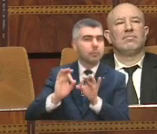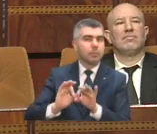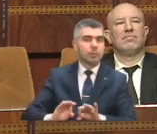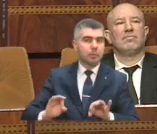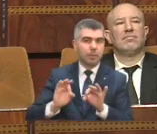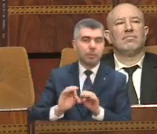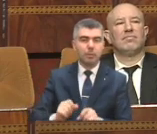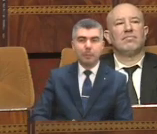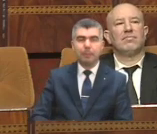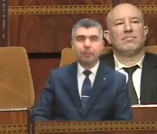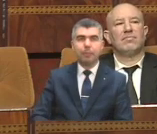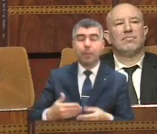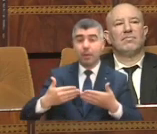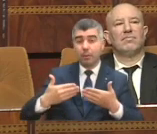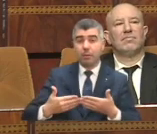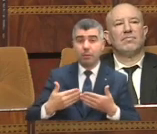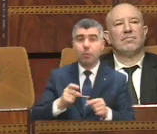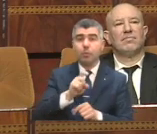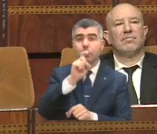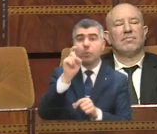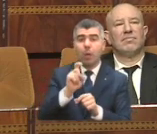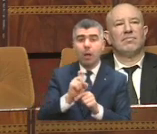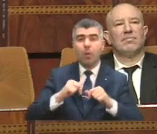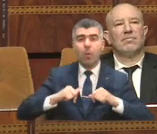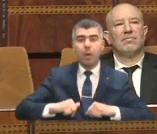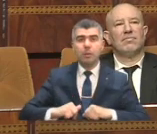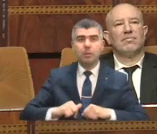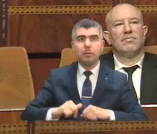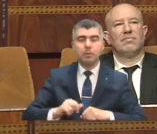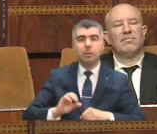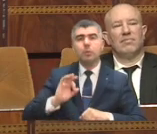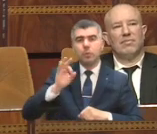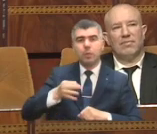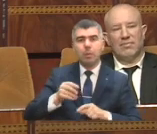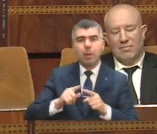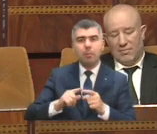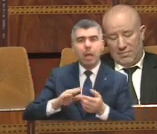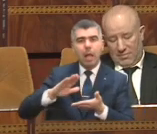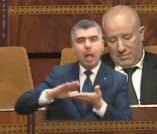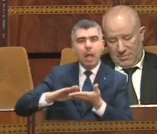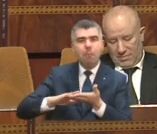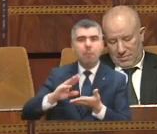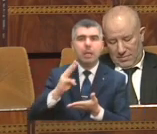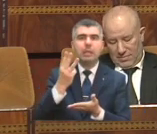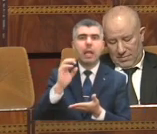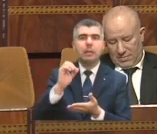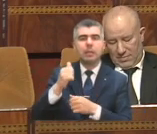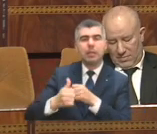المناسبة نتساءل السيد الوزير عن حقيقة تحديد سن 30 سنة